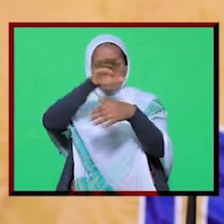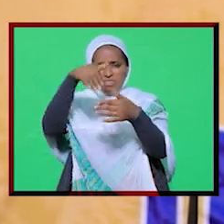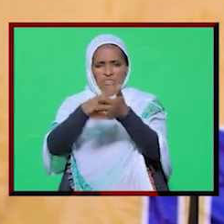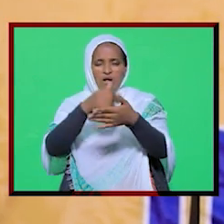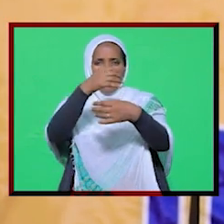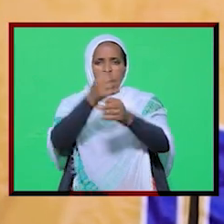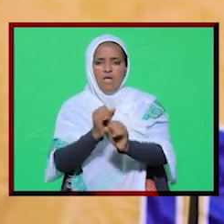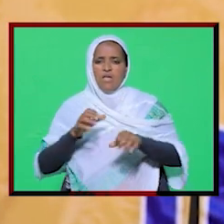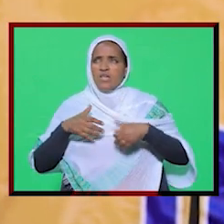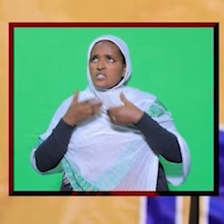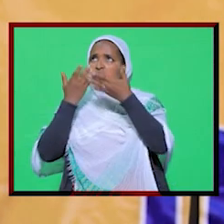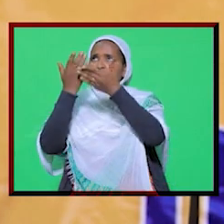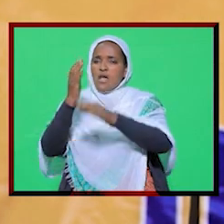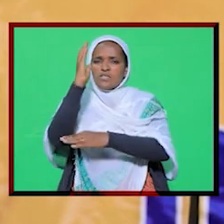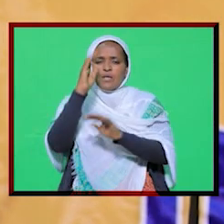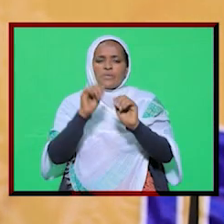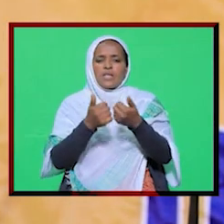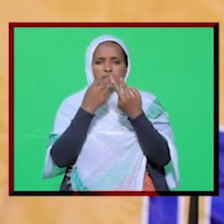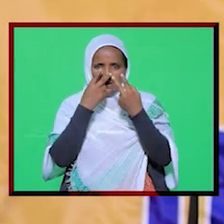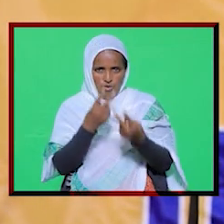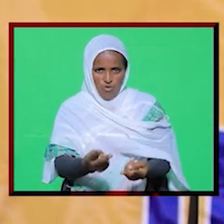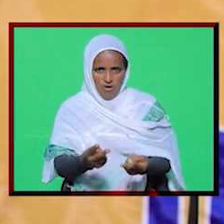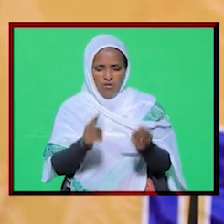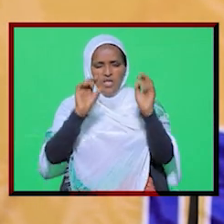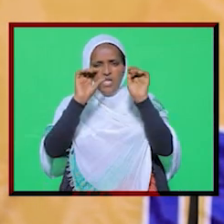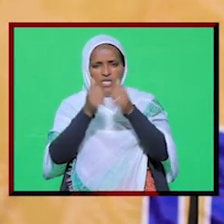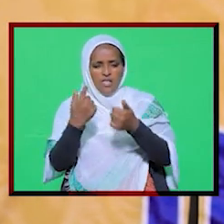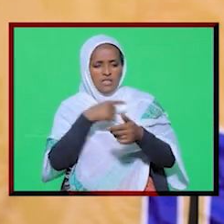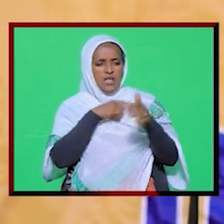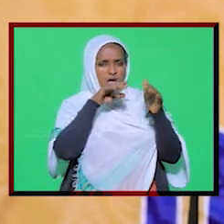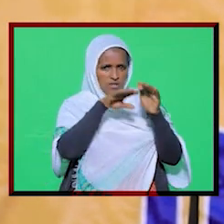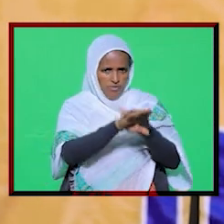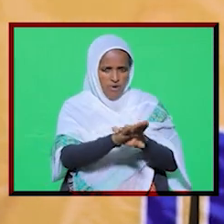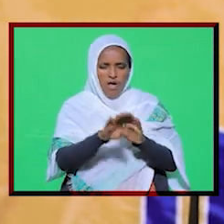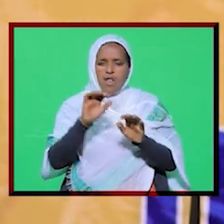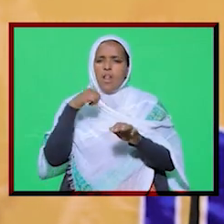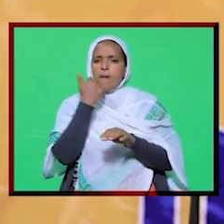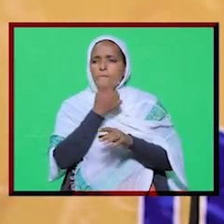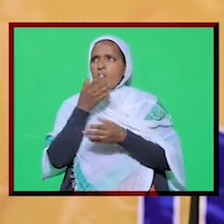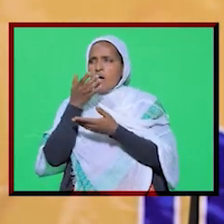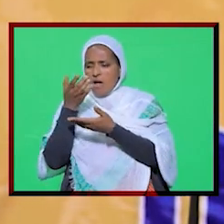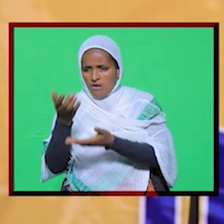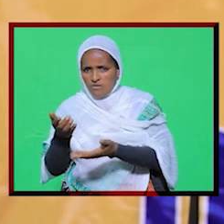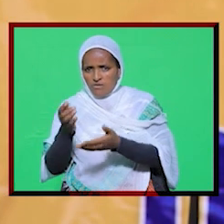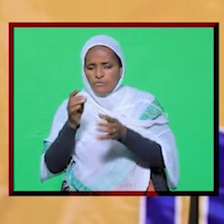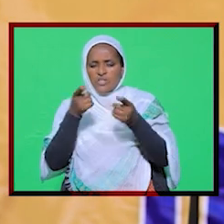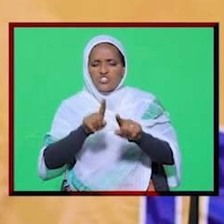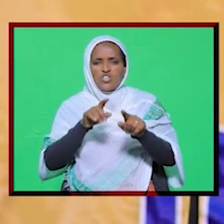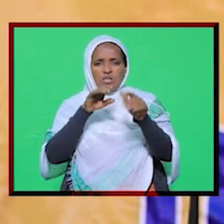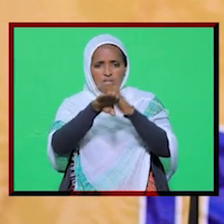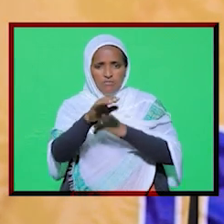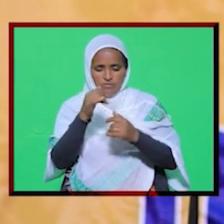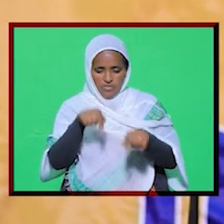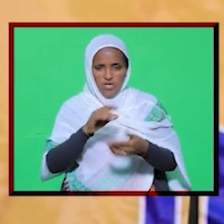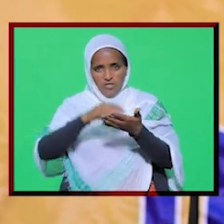በአጠቃላይ ንስሐን እግዚአብሔር እንዴት ነው የሚያየው? እንዴት እንግባ? ለማን እንግባ? መቼ እንግባ